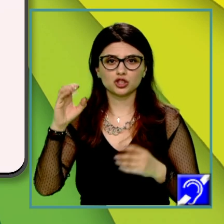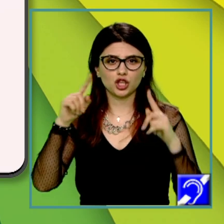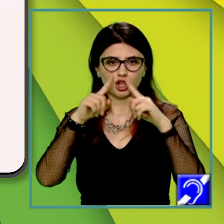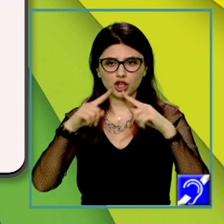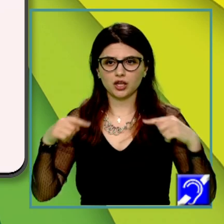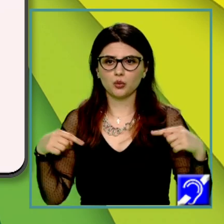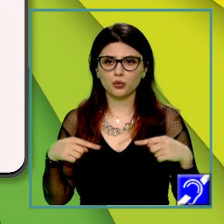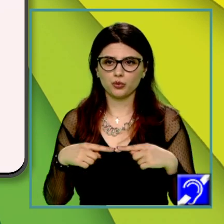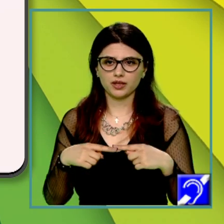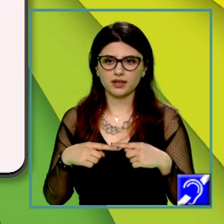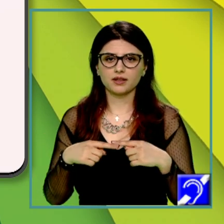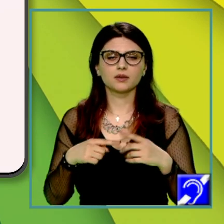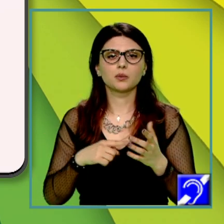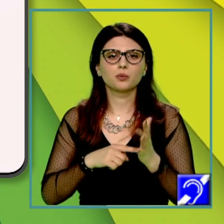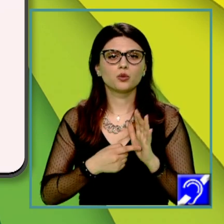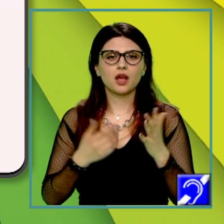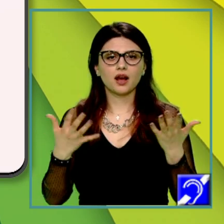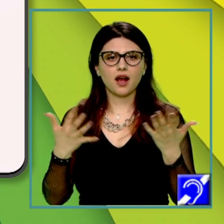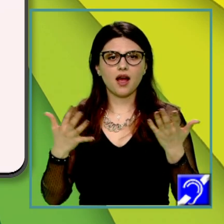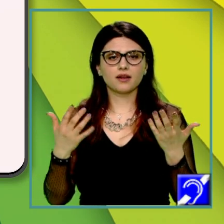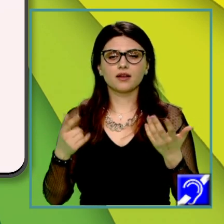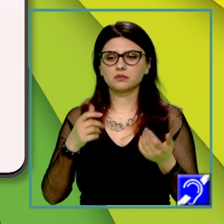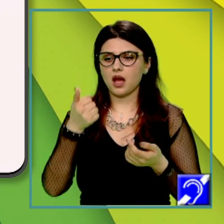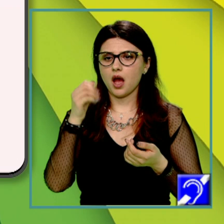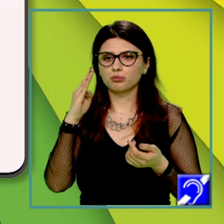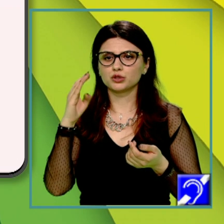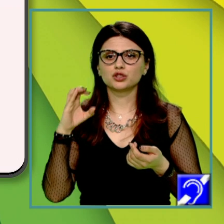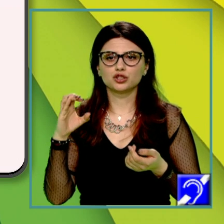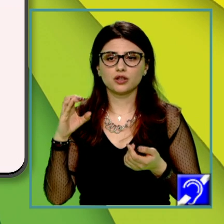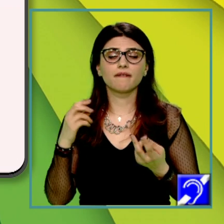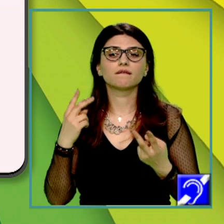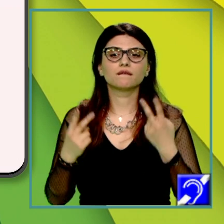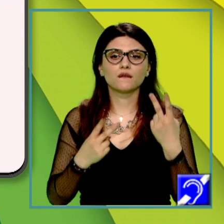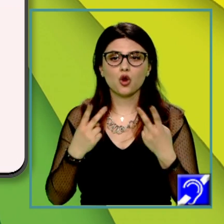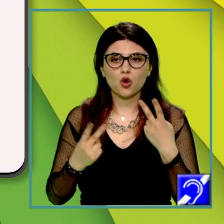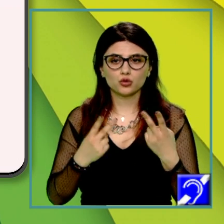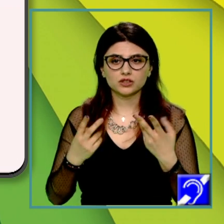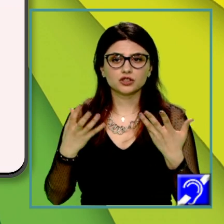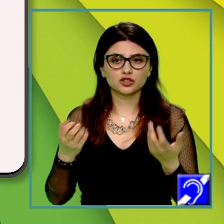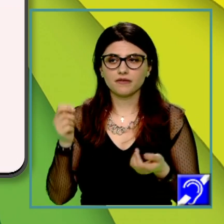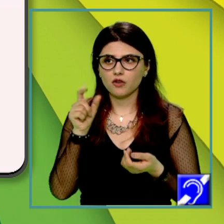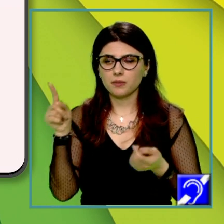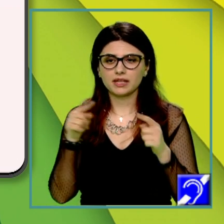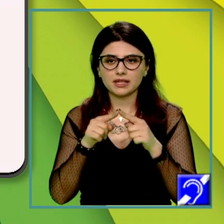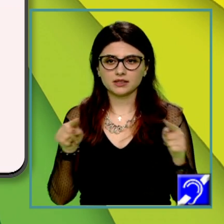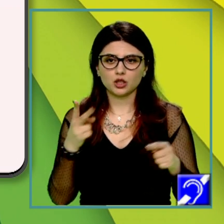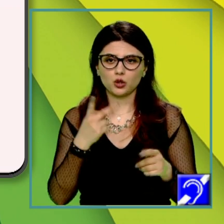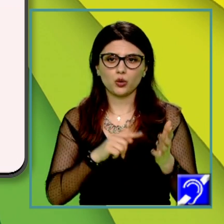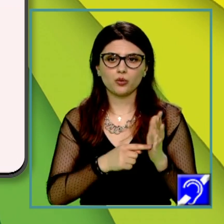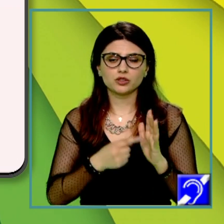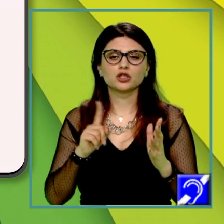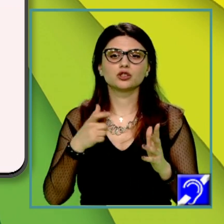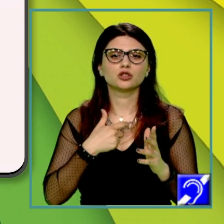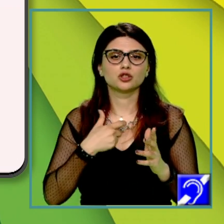determinăm lungimile laturilor triunghiului ABC folosind formula distanței dintre două puncte și